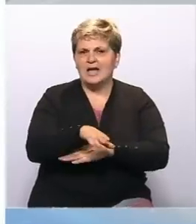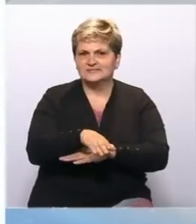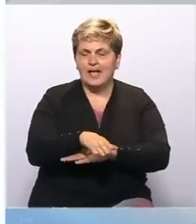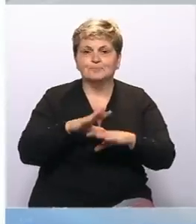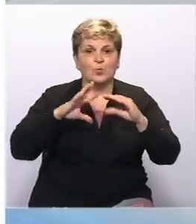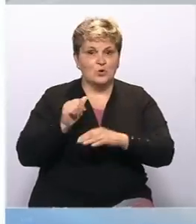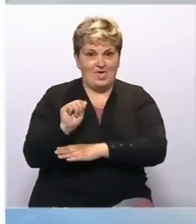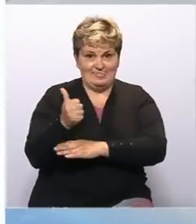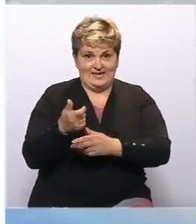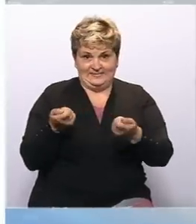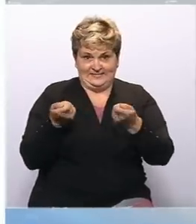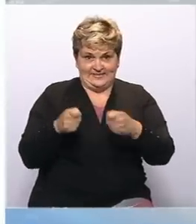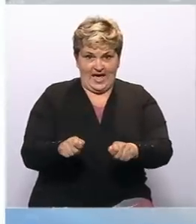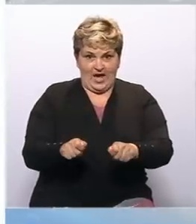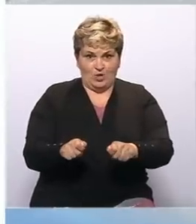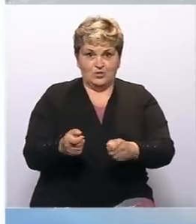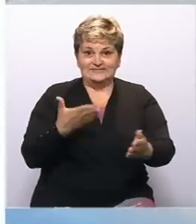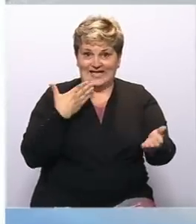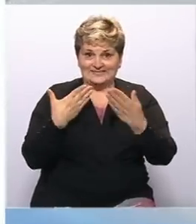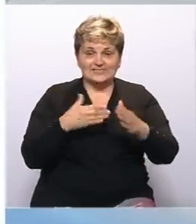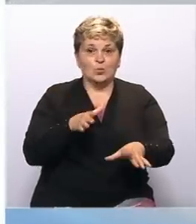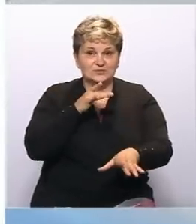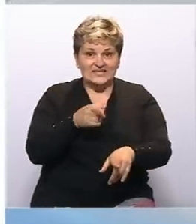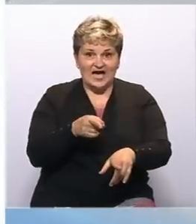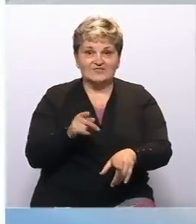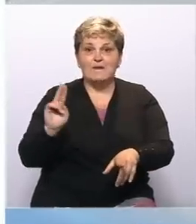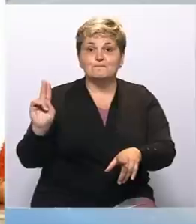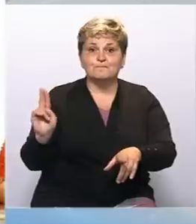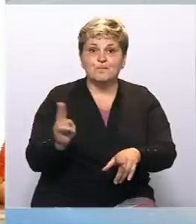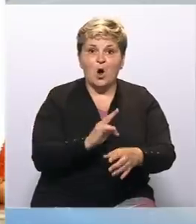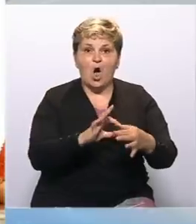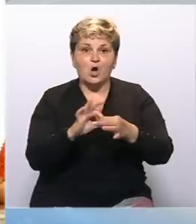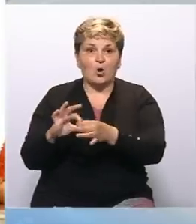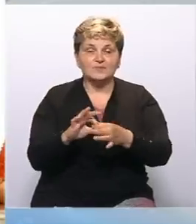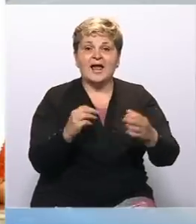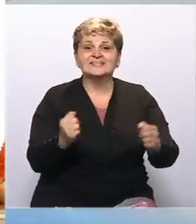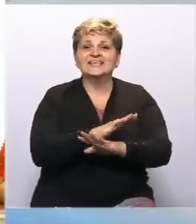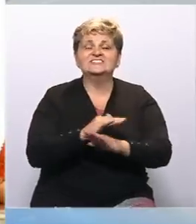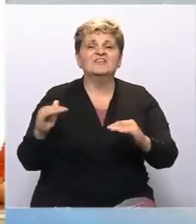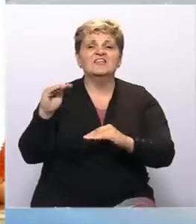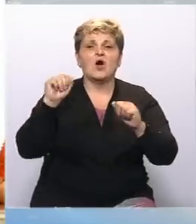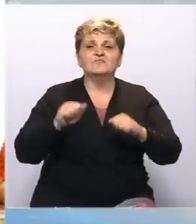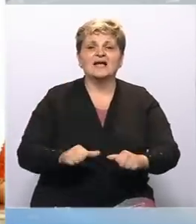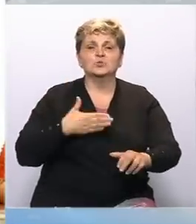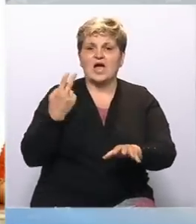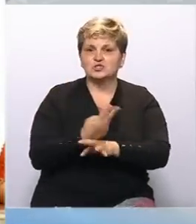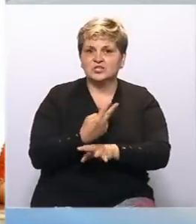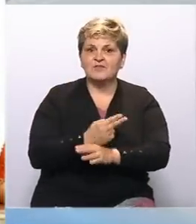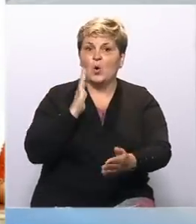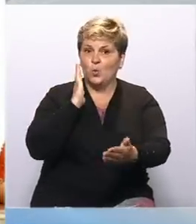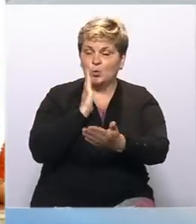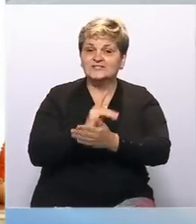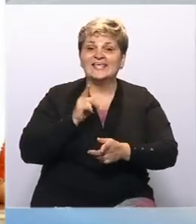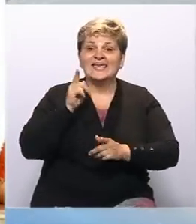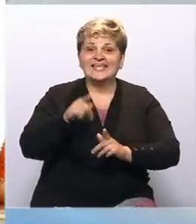nasilja. Ukupno 11 zaključaka sa sastanka u Sarajevu poziva na koordinisanu akciju svih nivoa vlasti u našoj zemlji u skladu